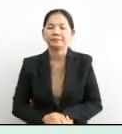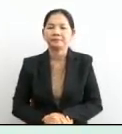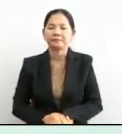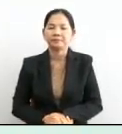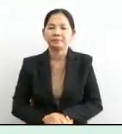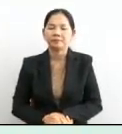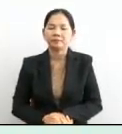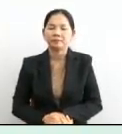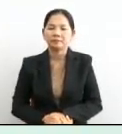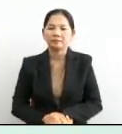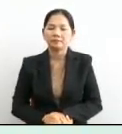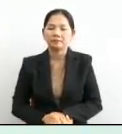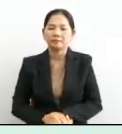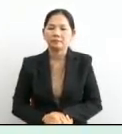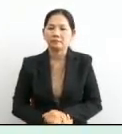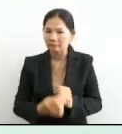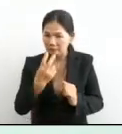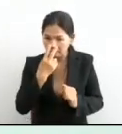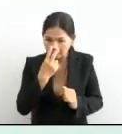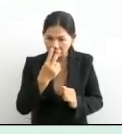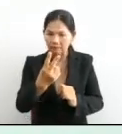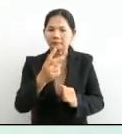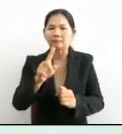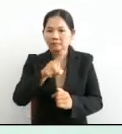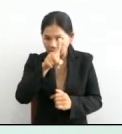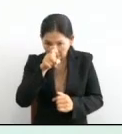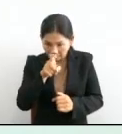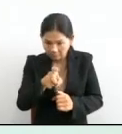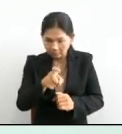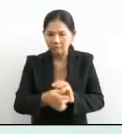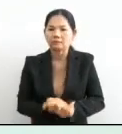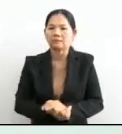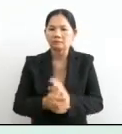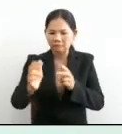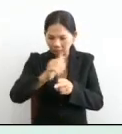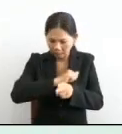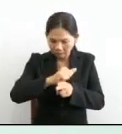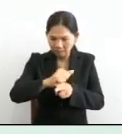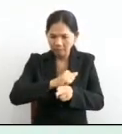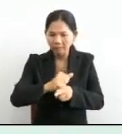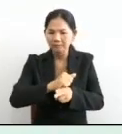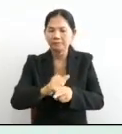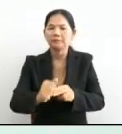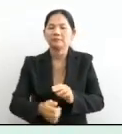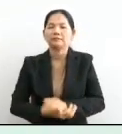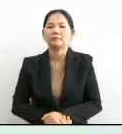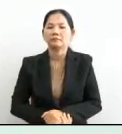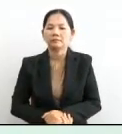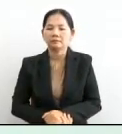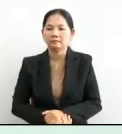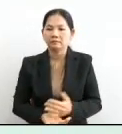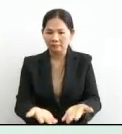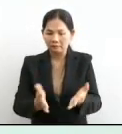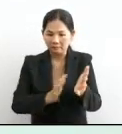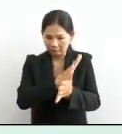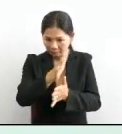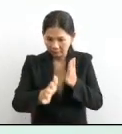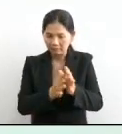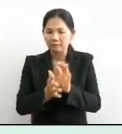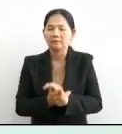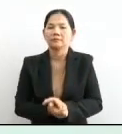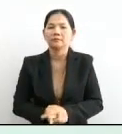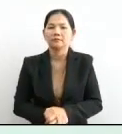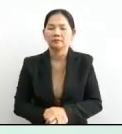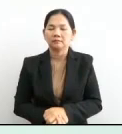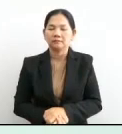chà lứ chà con mưa chà mưa sầm núa hay mưa lùm hạt tặng ạc nha con chà chẳng con ai ăn cho mùi nhạc rưu tặng